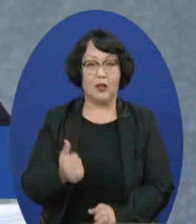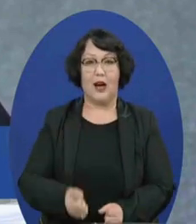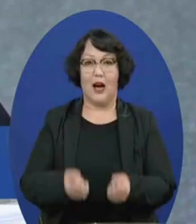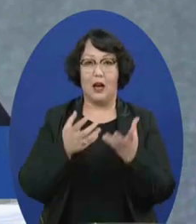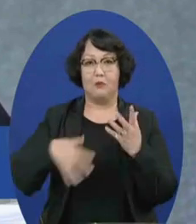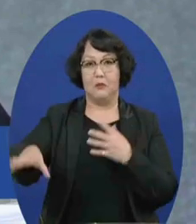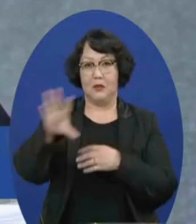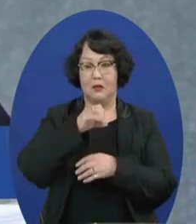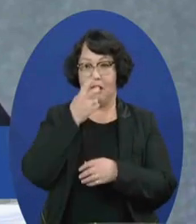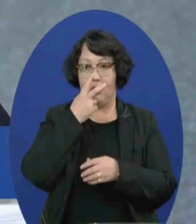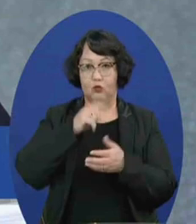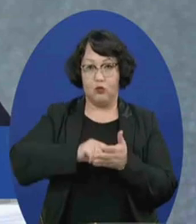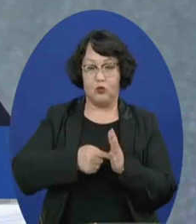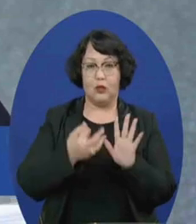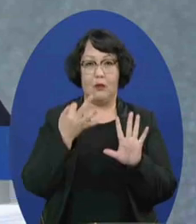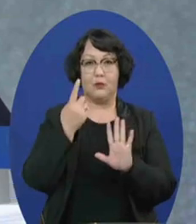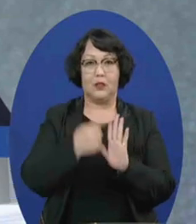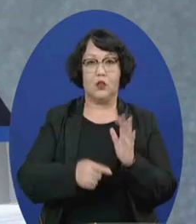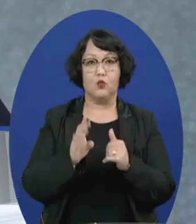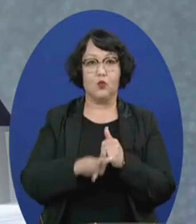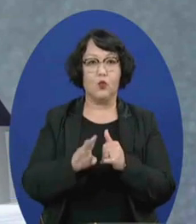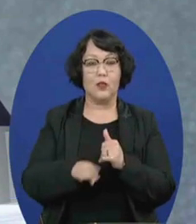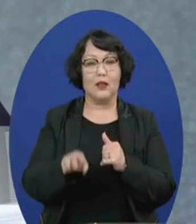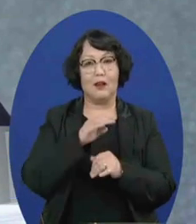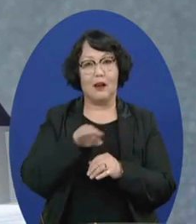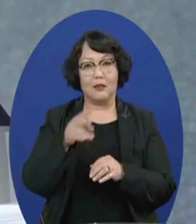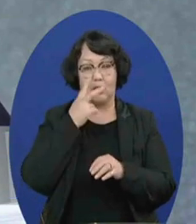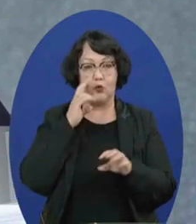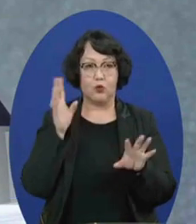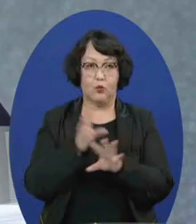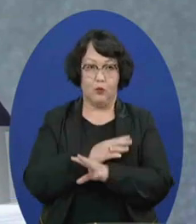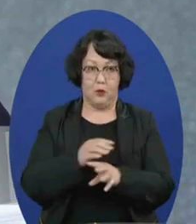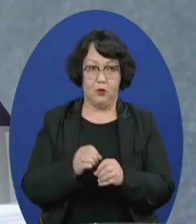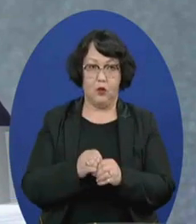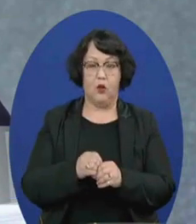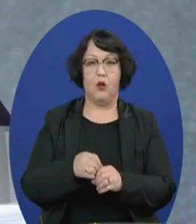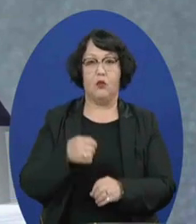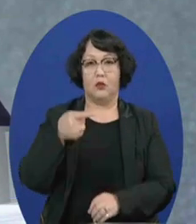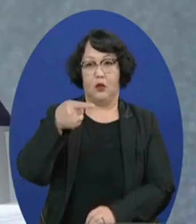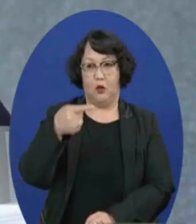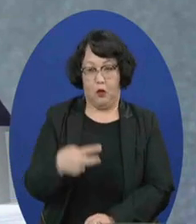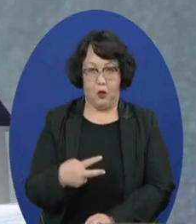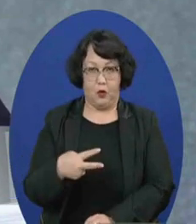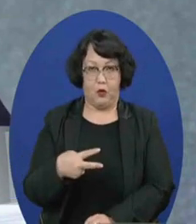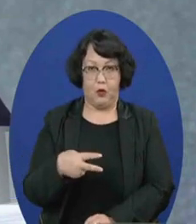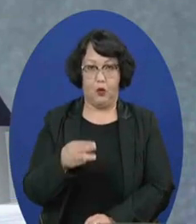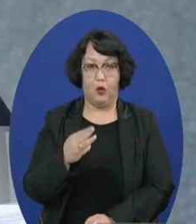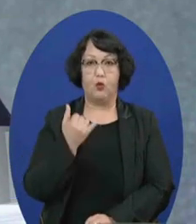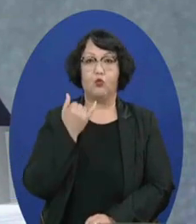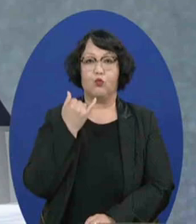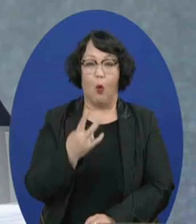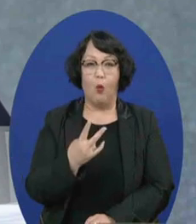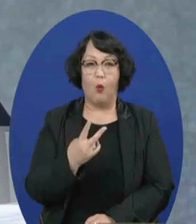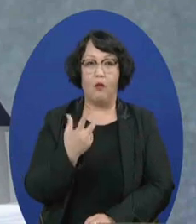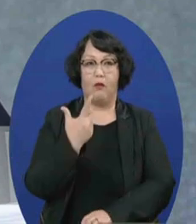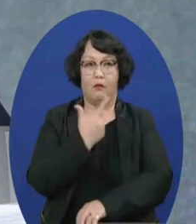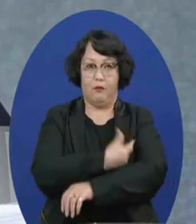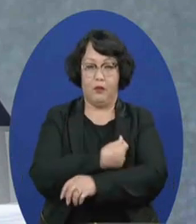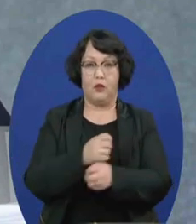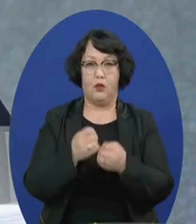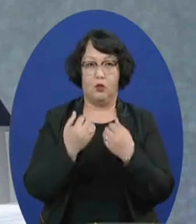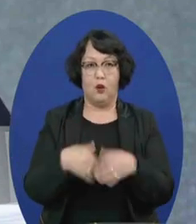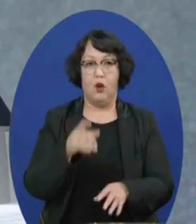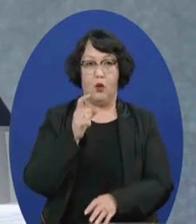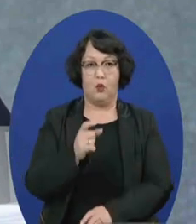Бидний тооцоолол бол одоо 8 сарын сүүлийн хагас зохион байгуулахад эртнээс яг одоо 2 тунгаа хийлгсэн хүмүүсийг уржилж